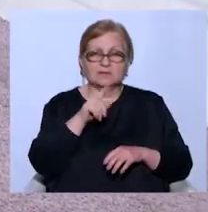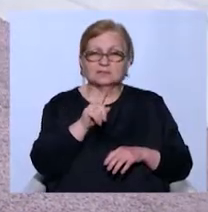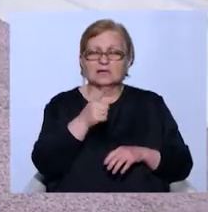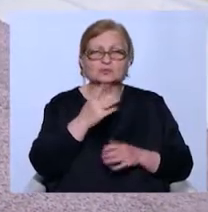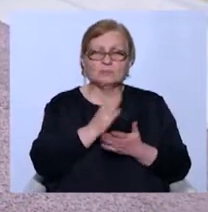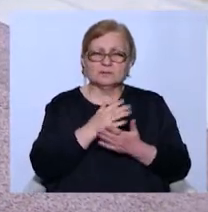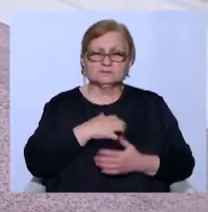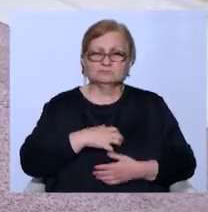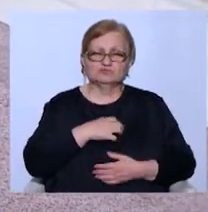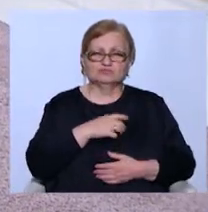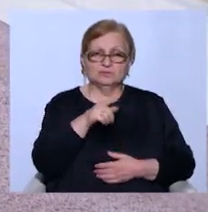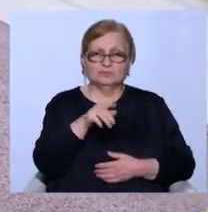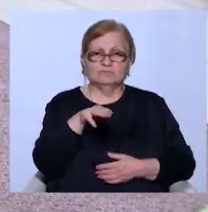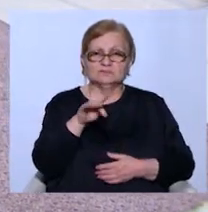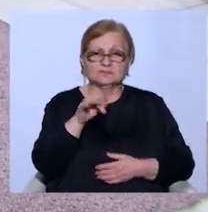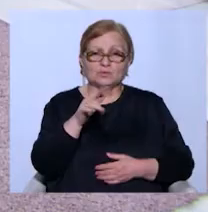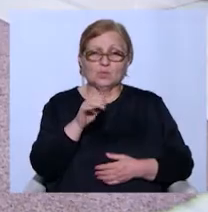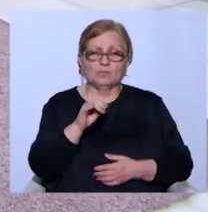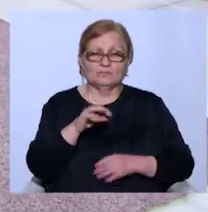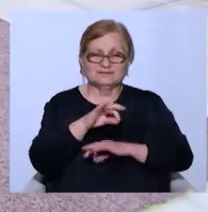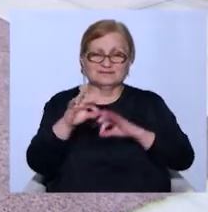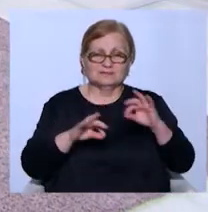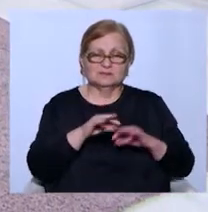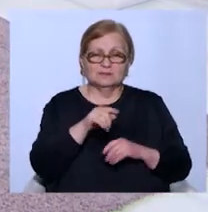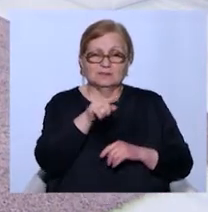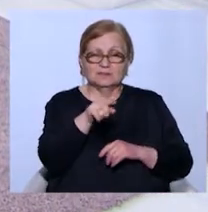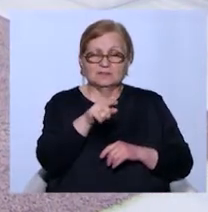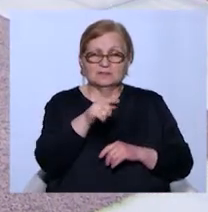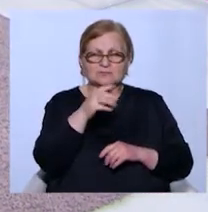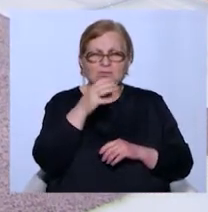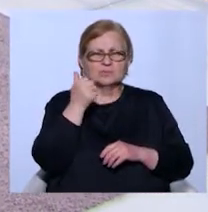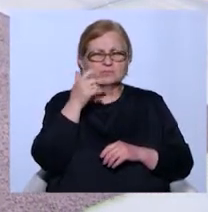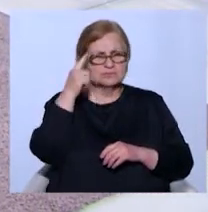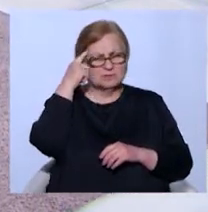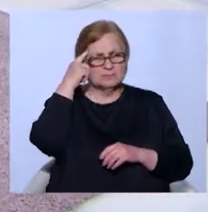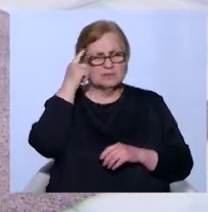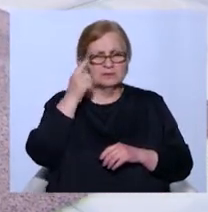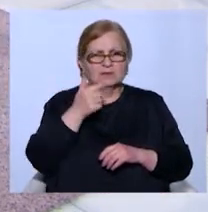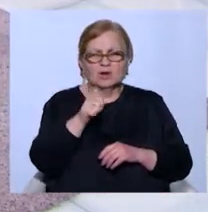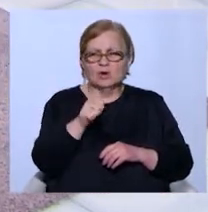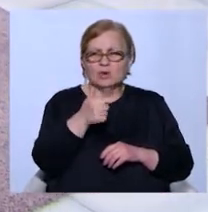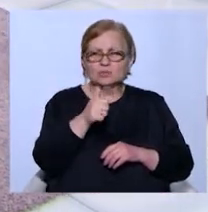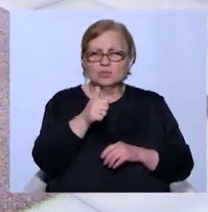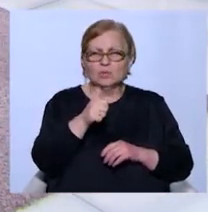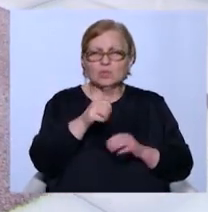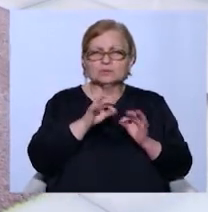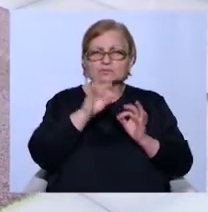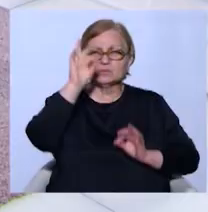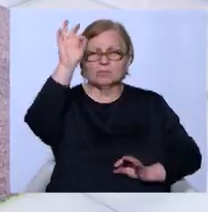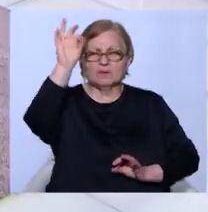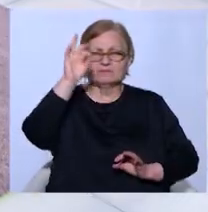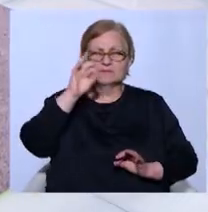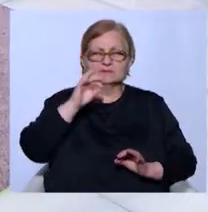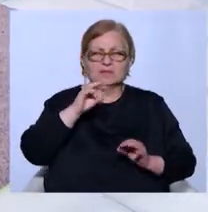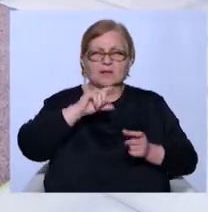ესეთი მნიშვნელოვანი. ესე იგი, თქვენ თუ როდესმე გიფიქრიათ, როგორ დადგინდა ევერესტის სიმაღლე?